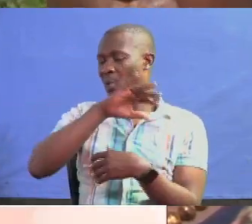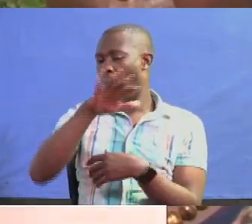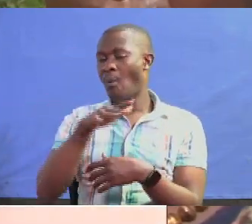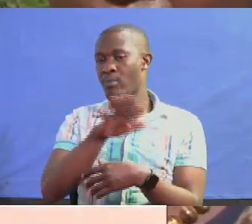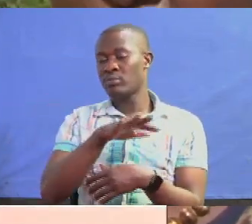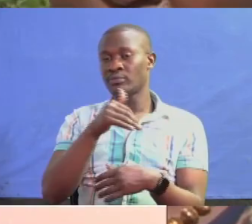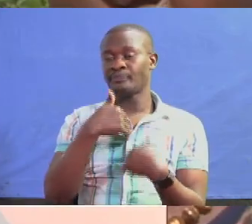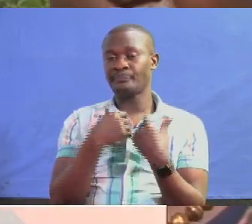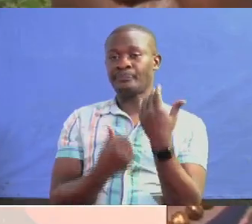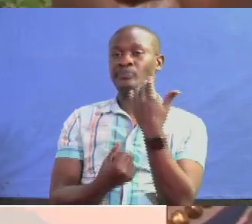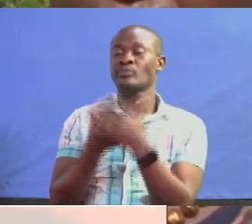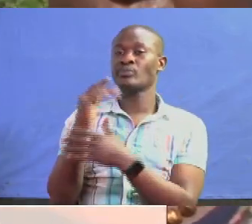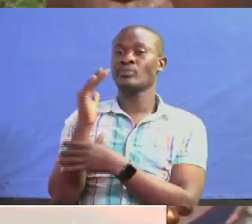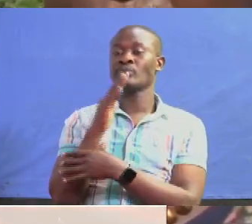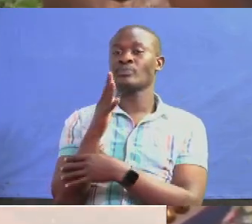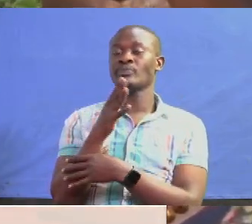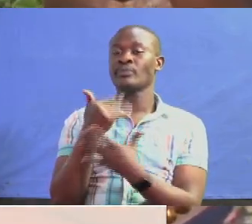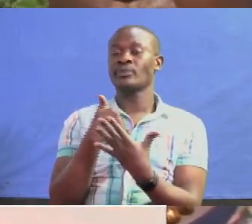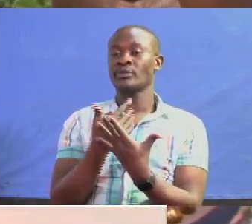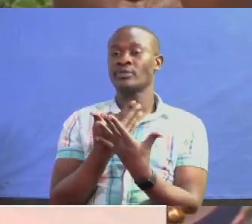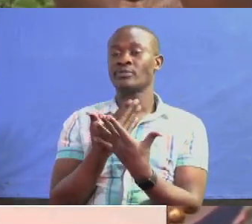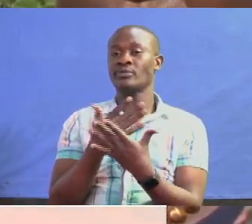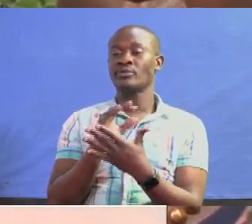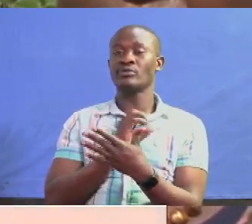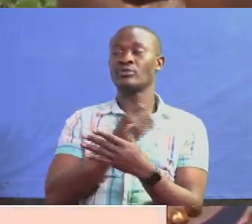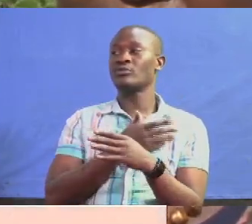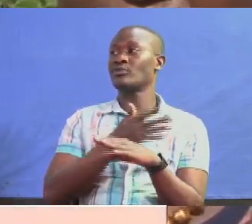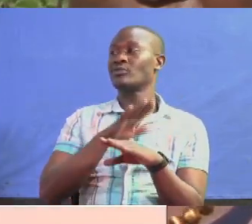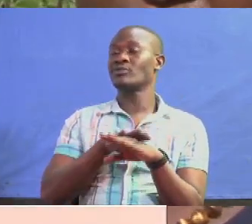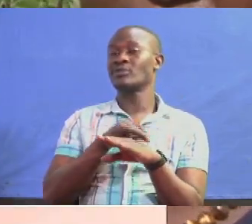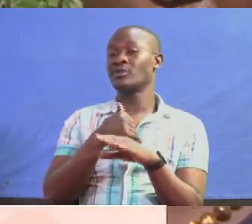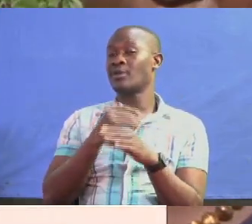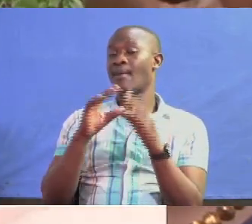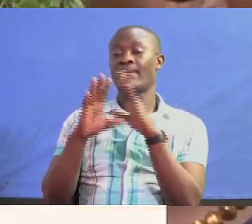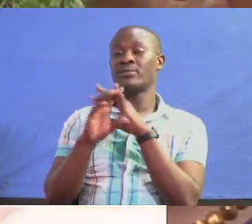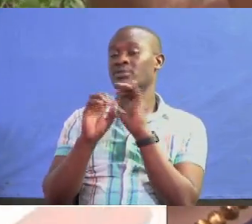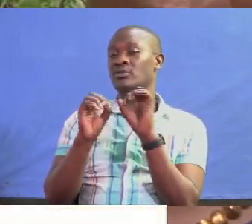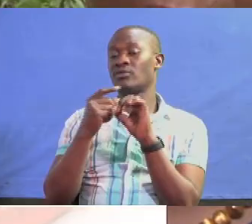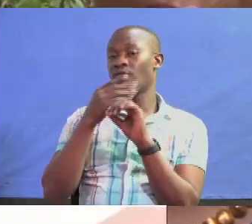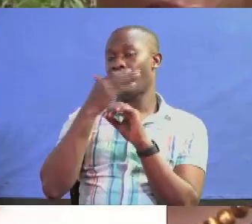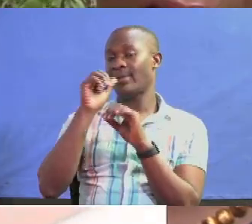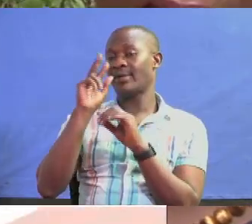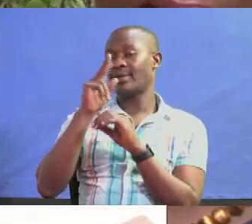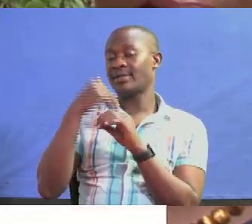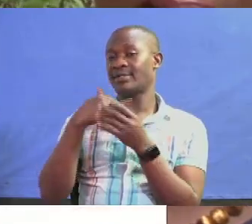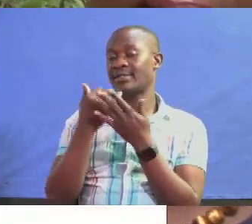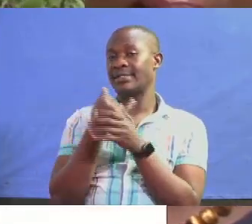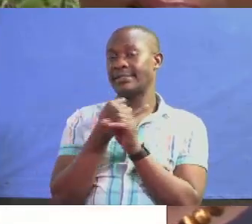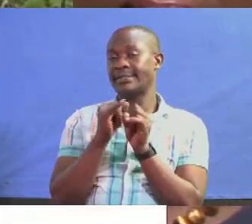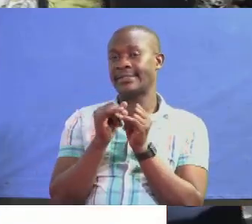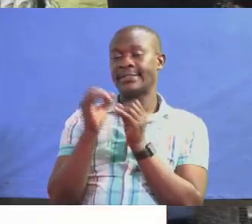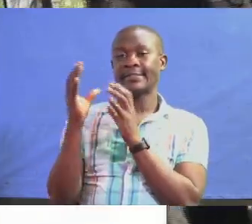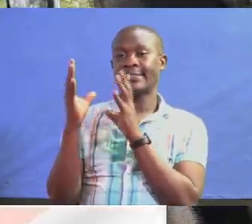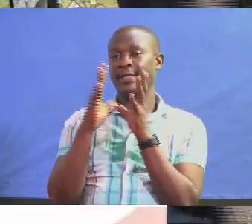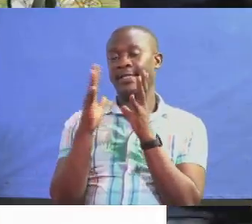hii region, ni kupanda ni sasa. And it is for our own good, it is not for the president, it is for a better Kenya, it is for clean air, it is for a